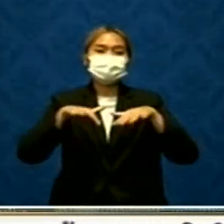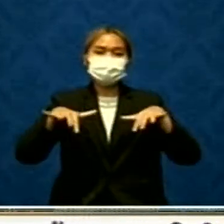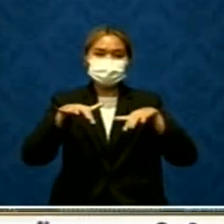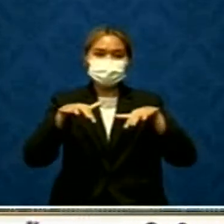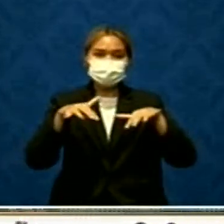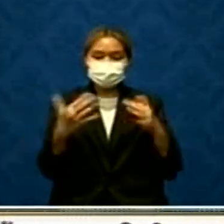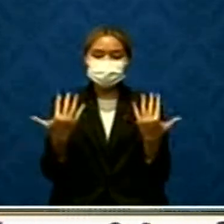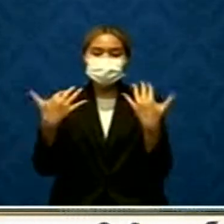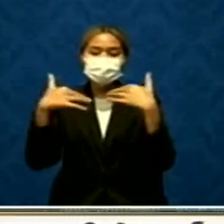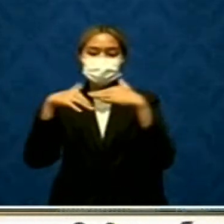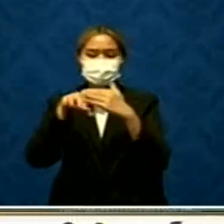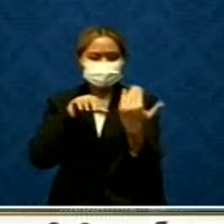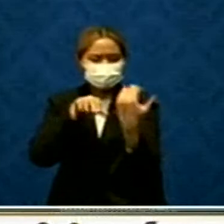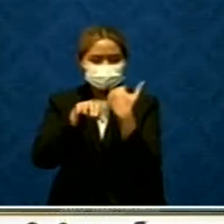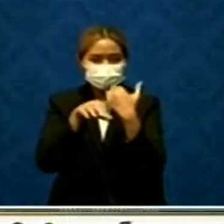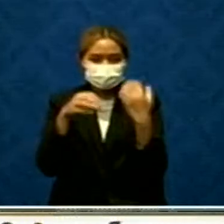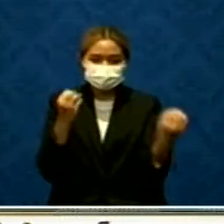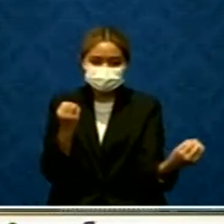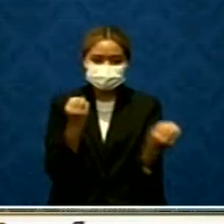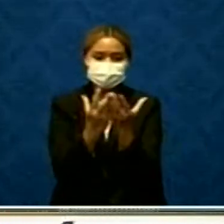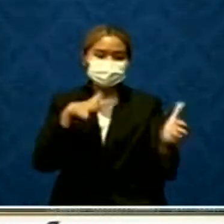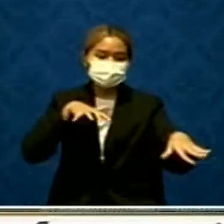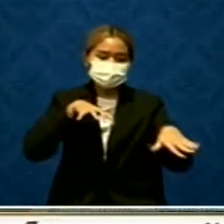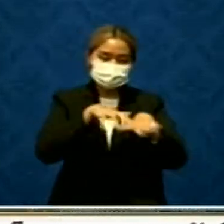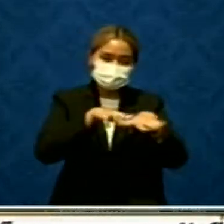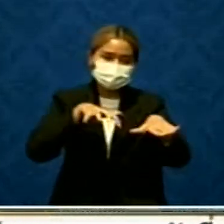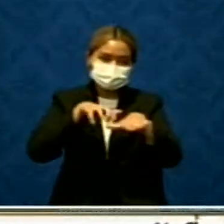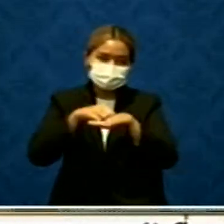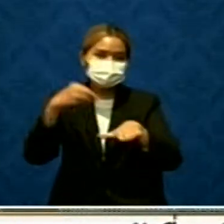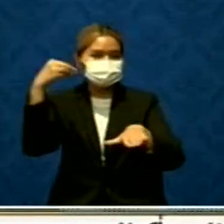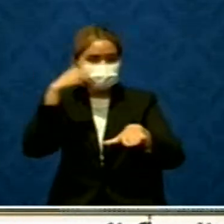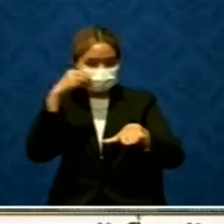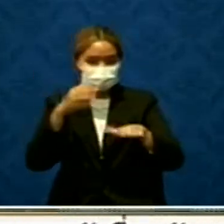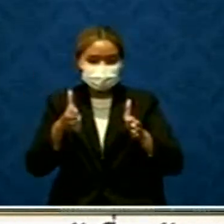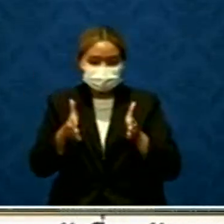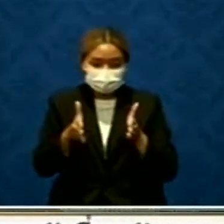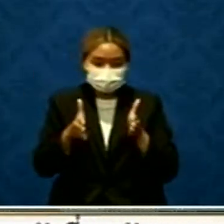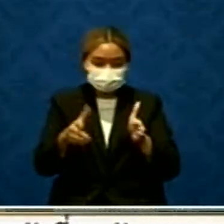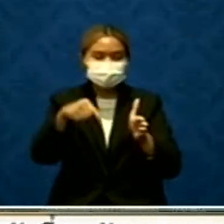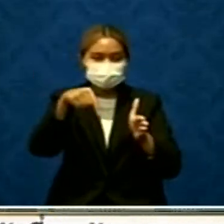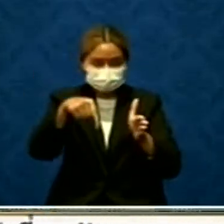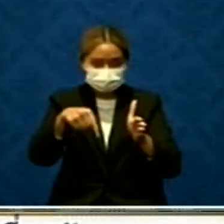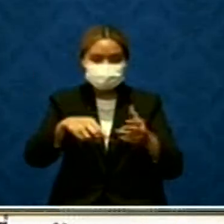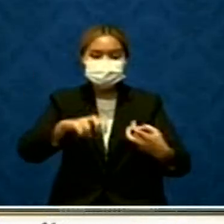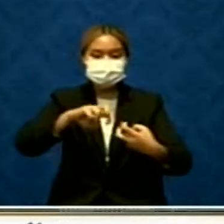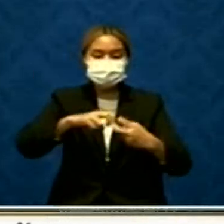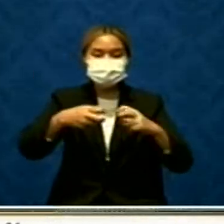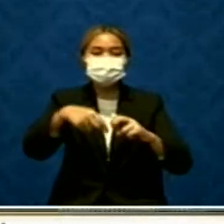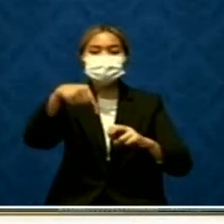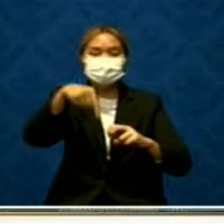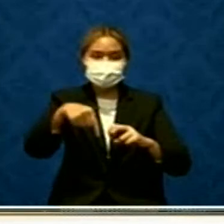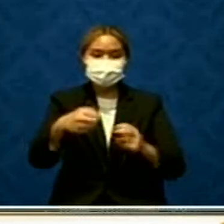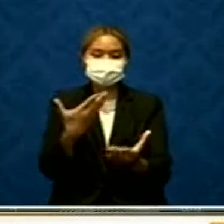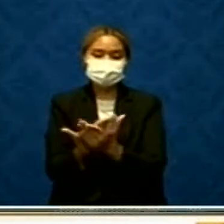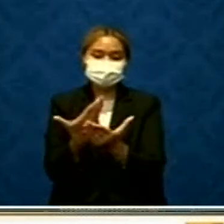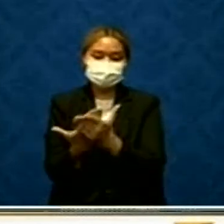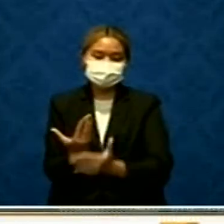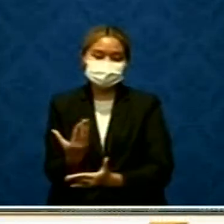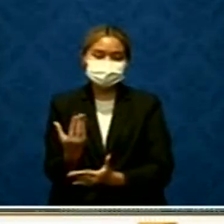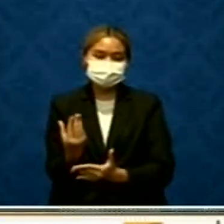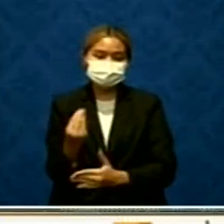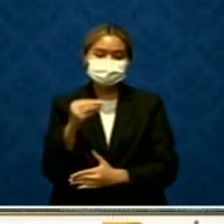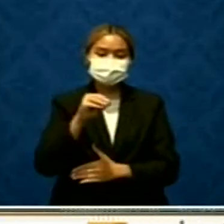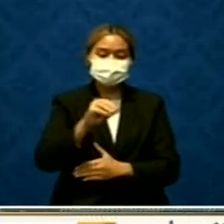ให้เกิดอุบัติเหตุและเกิดการพังเสียหายของถนนรัฐซึ่งก็จะต้องใช้งบประมาณมาซ่อมบำรุงอีกนะครับเป็นจำนวนม